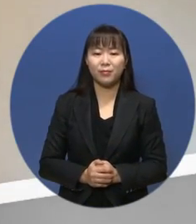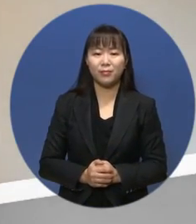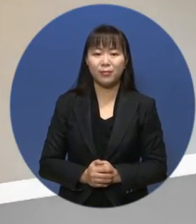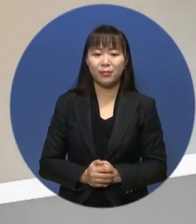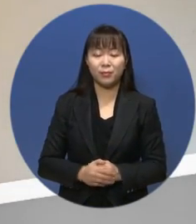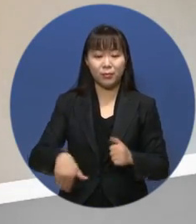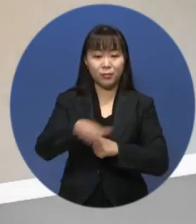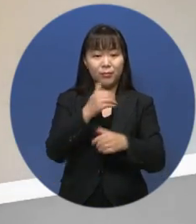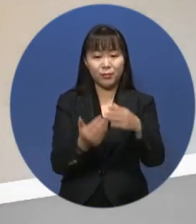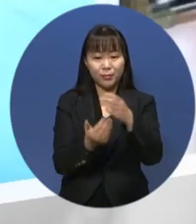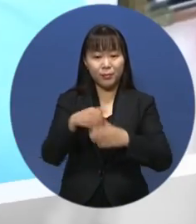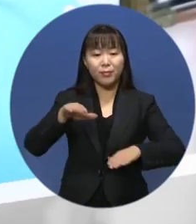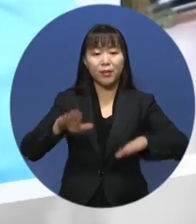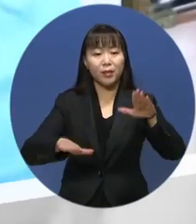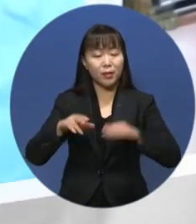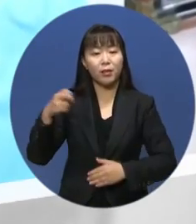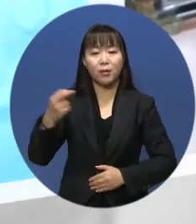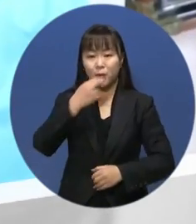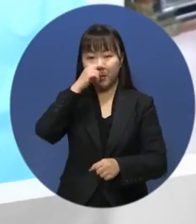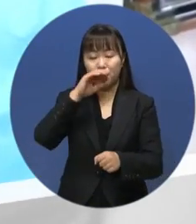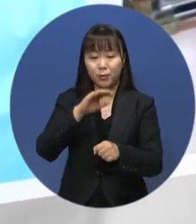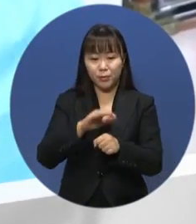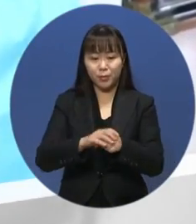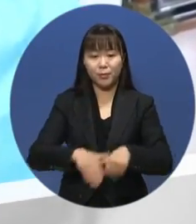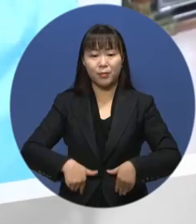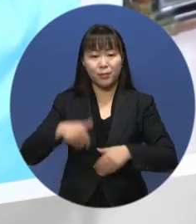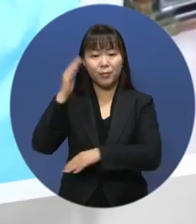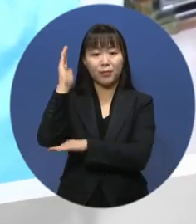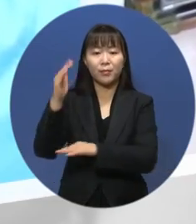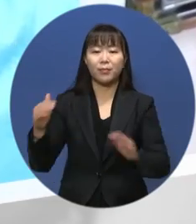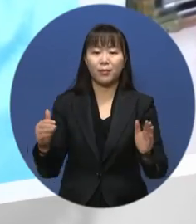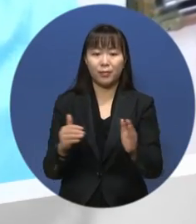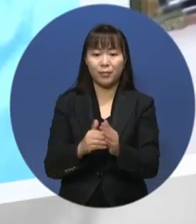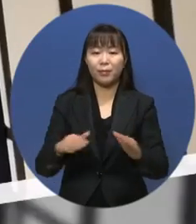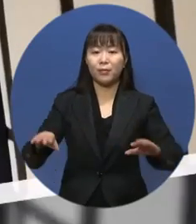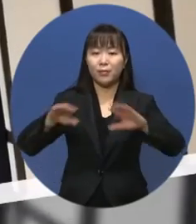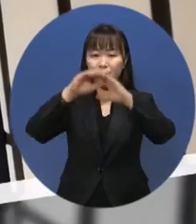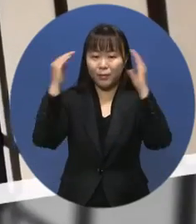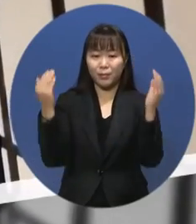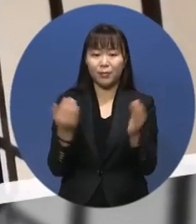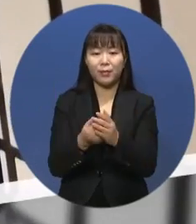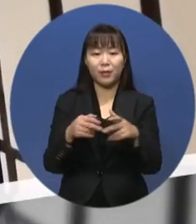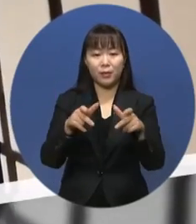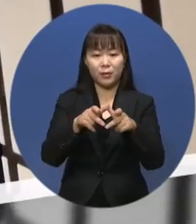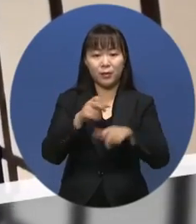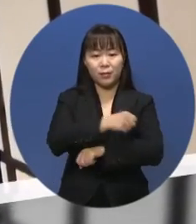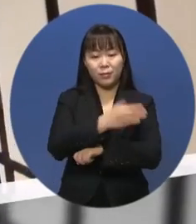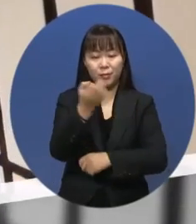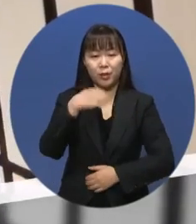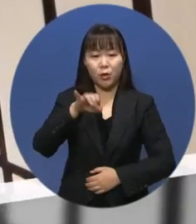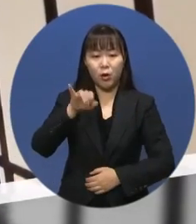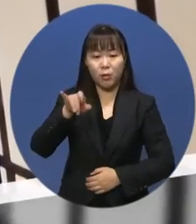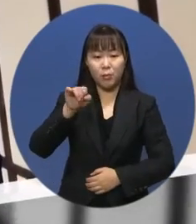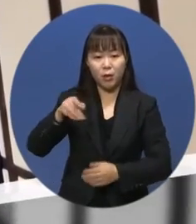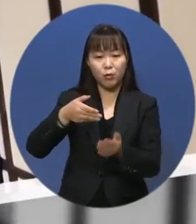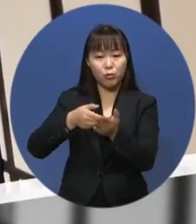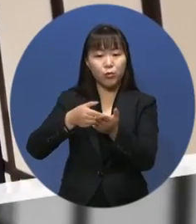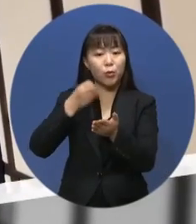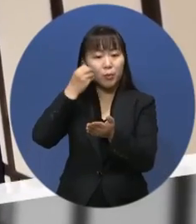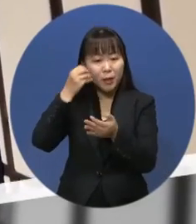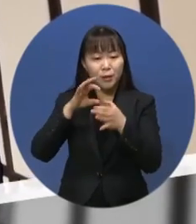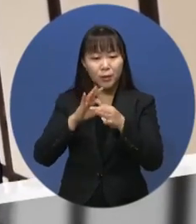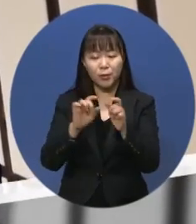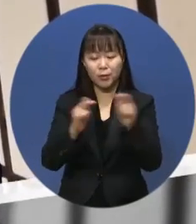우리 주변에서 일어나는 불공정한 사례부터 억울한 사연, 따뜻한 미담까지 장애인신문과